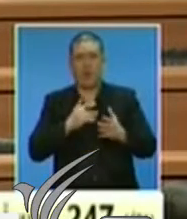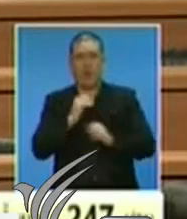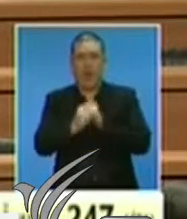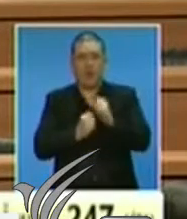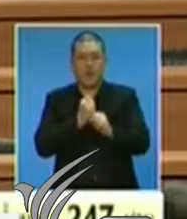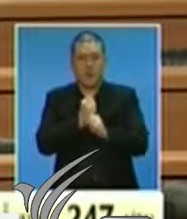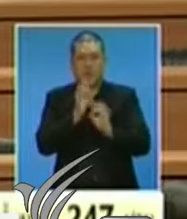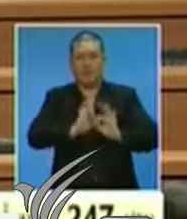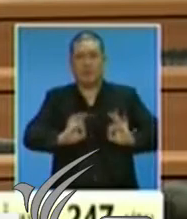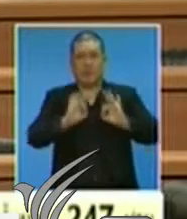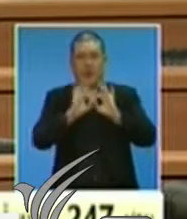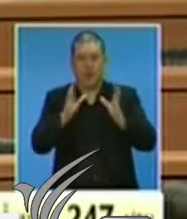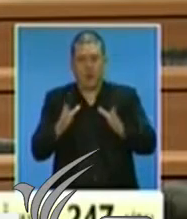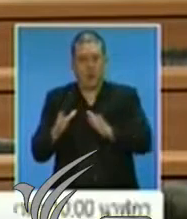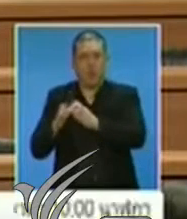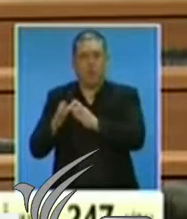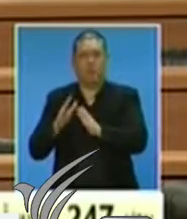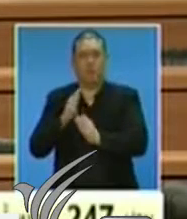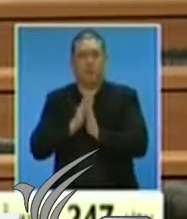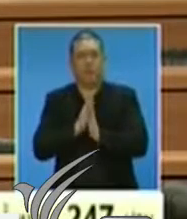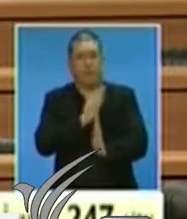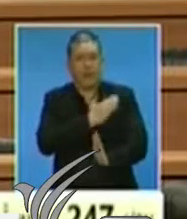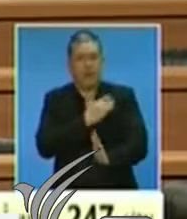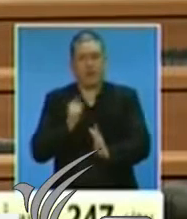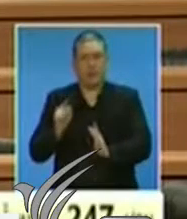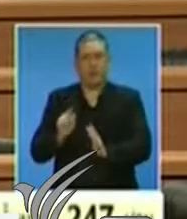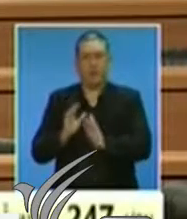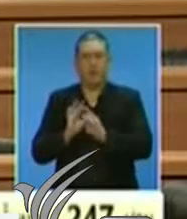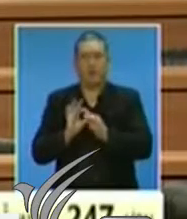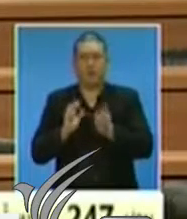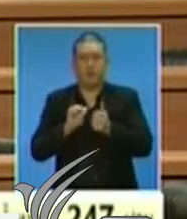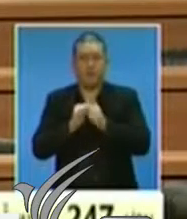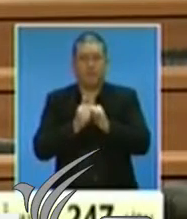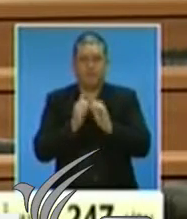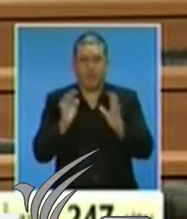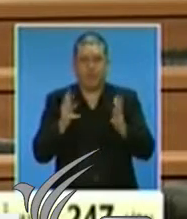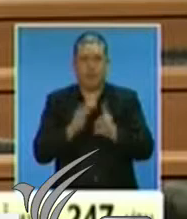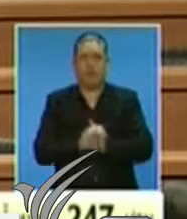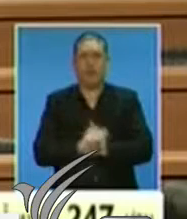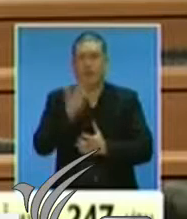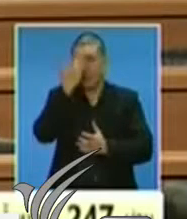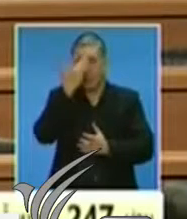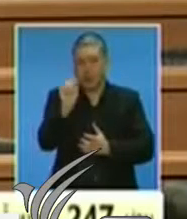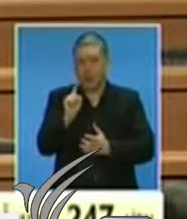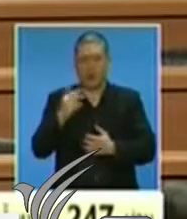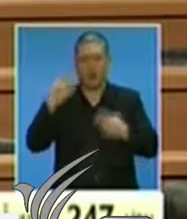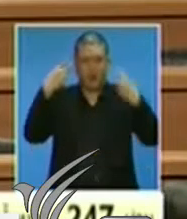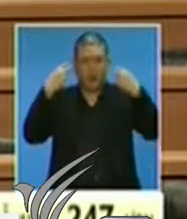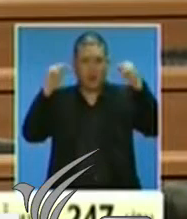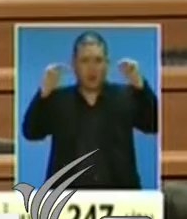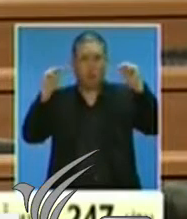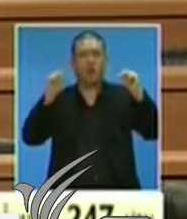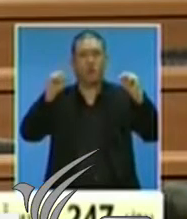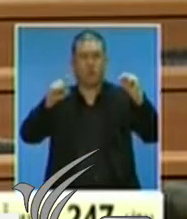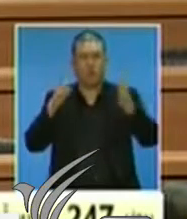คมหรือสมเด็จพระสังฆสมเด็จองค์ใดที่จะขึ้นเป็นสมเด็จพระสังฆราชเลยเพราะยังมีนายกรัฐมนตรีจะต้องเป็นผู้รับสน